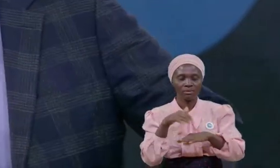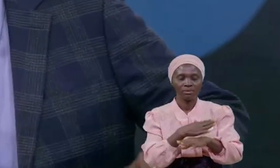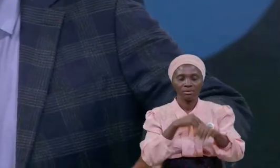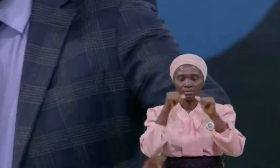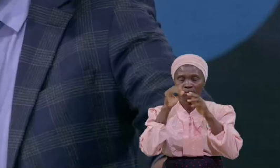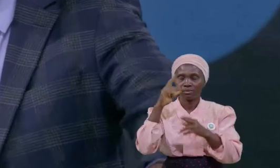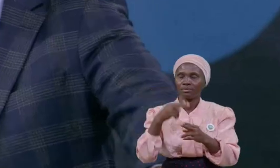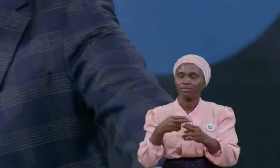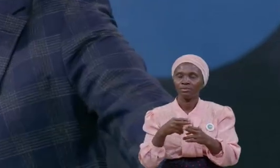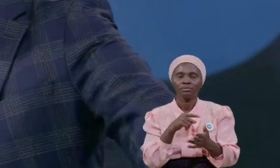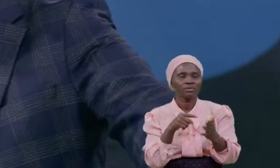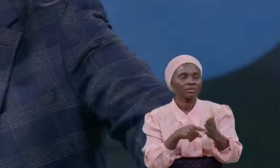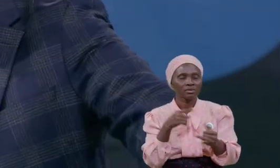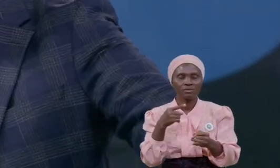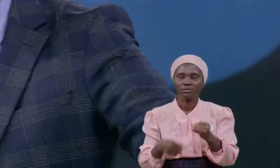Pour ce dernier jour,